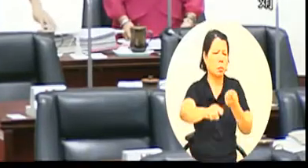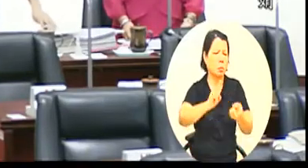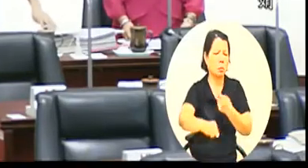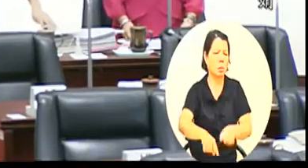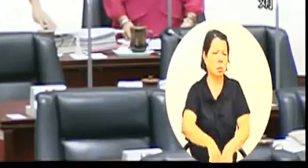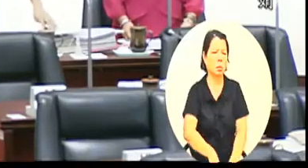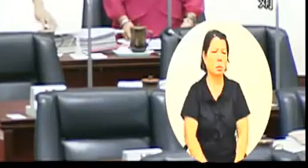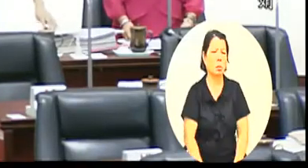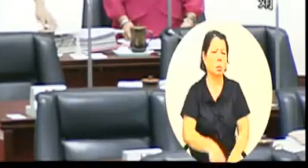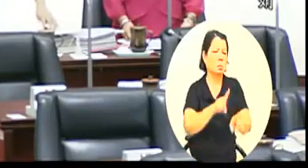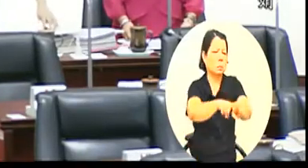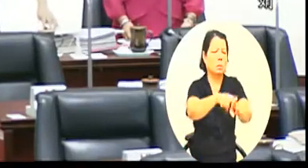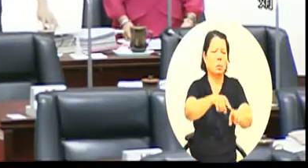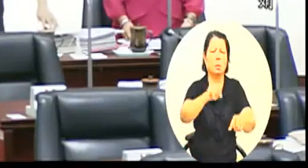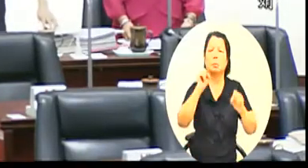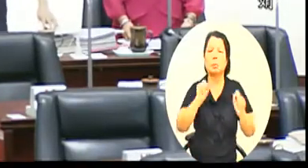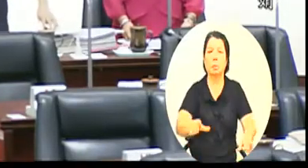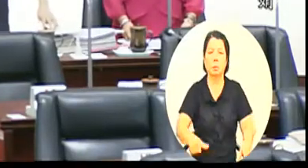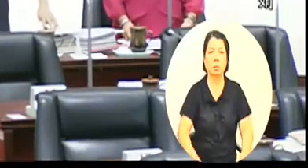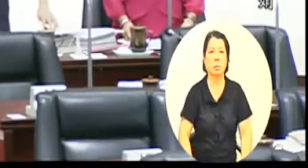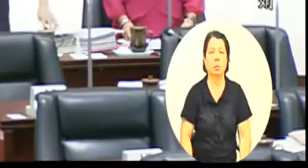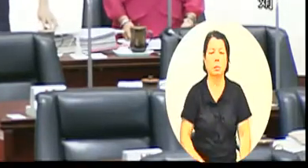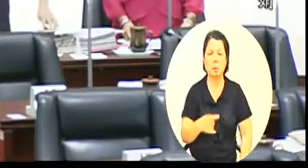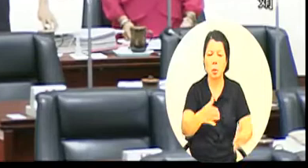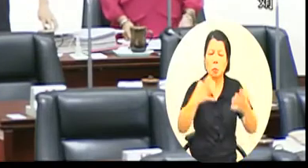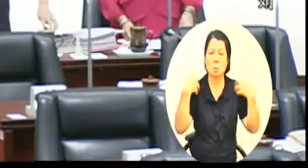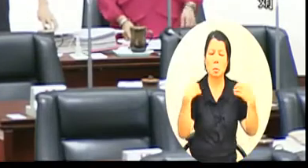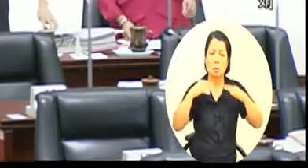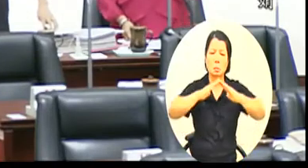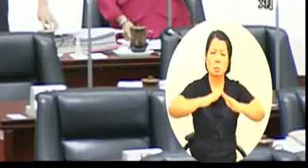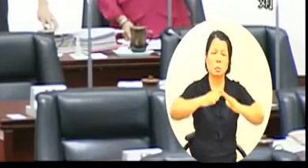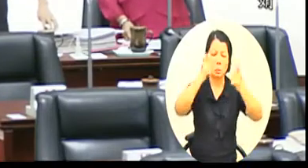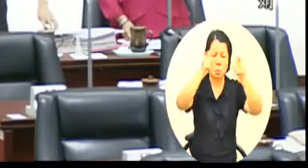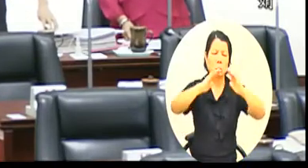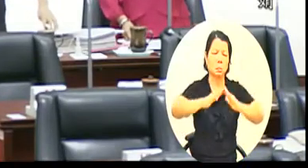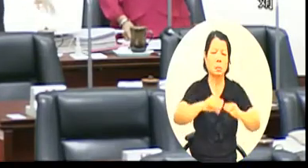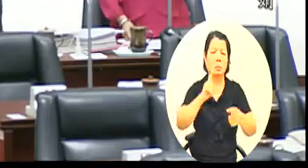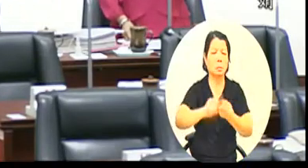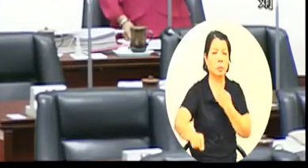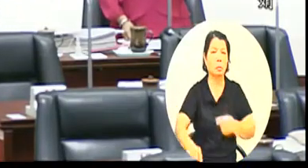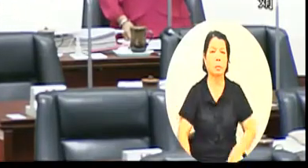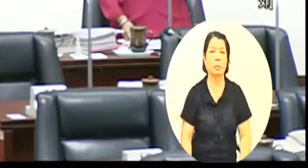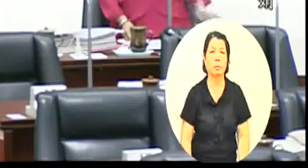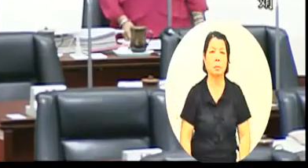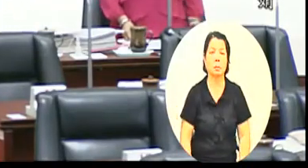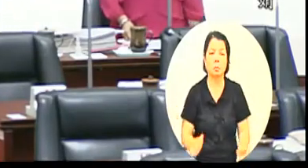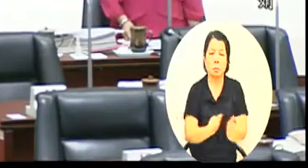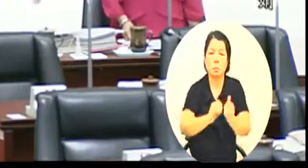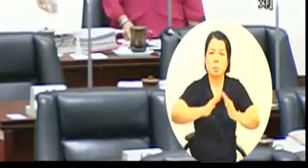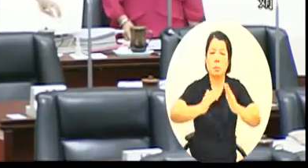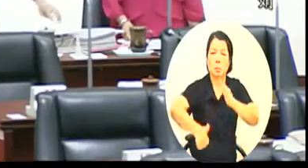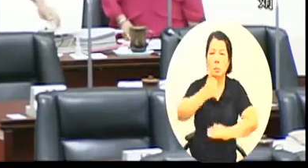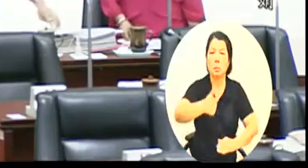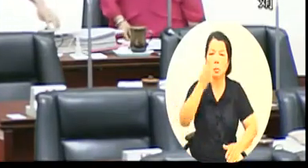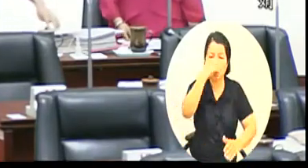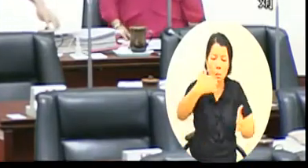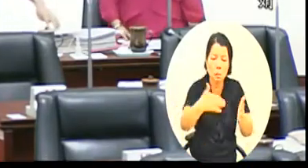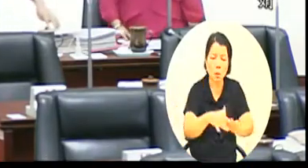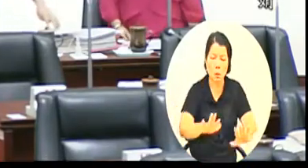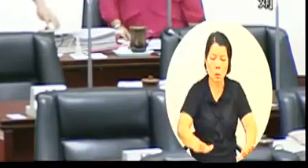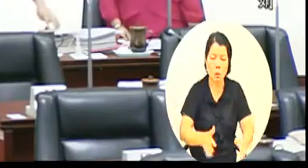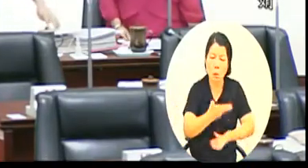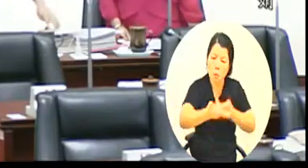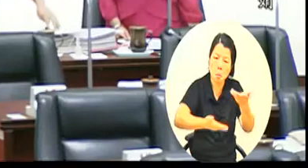这个不是经营城市的方法、啊。我们局长，我们副市长，所以在这边、哦、我们看到一个非常良性的互